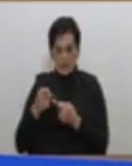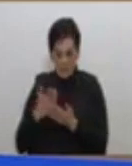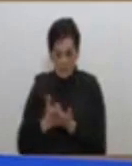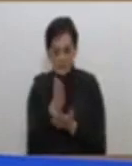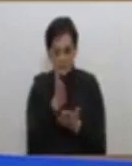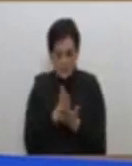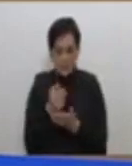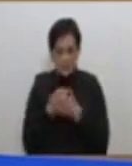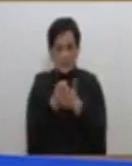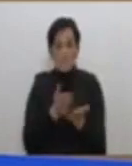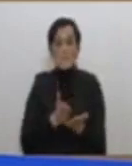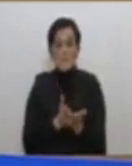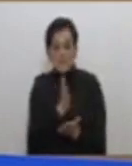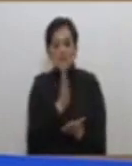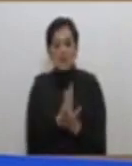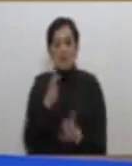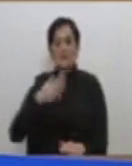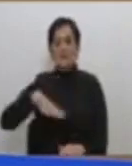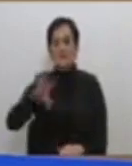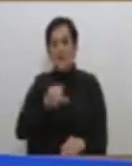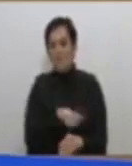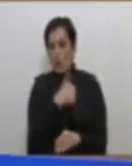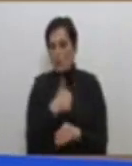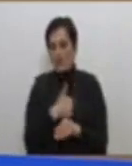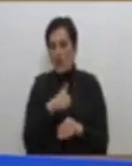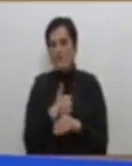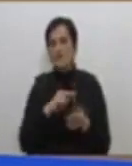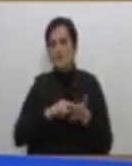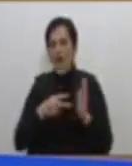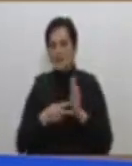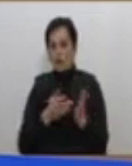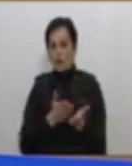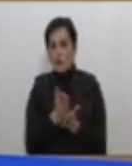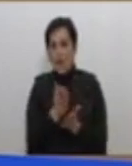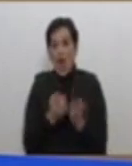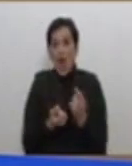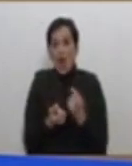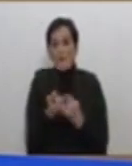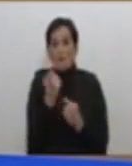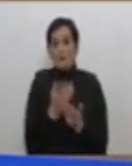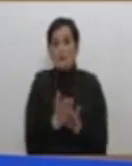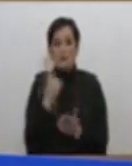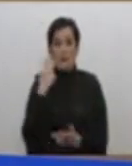რომელიც რჩება საქართველოს მთავარ სტრატეგიულ მიზნად, ამოცანად, რომელიც მთელ